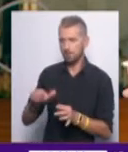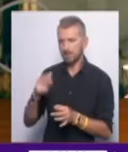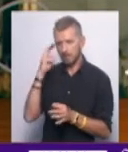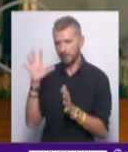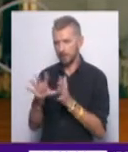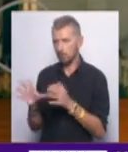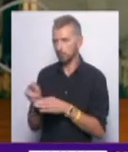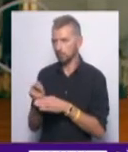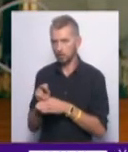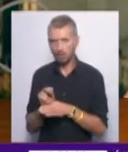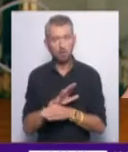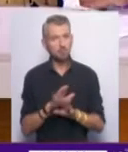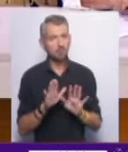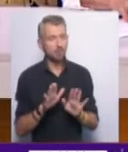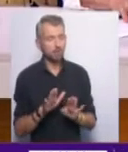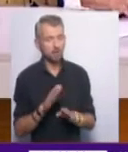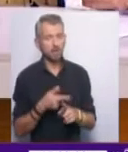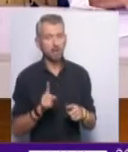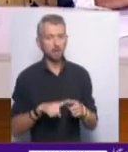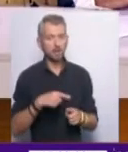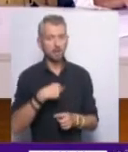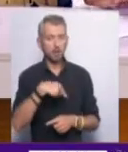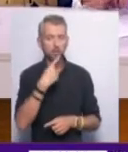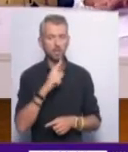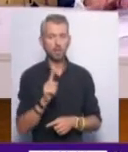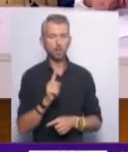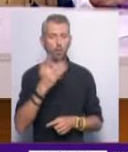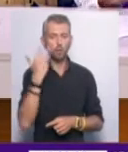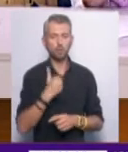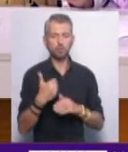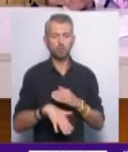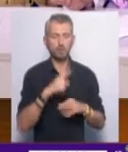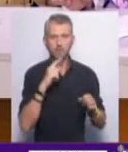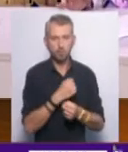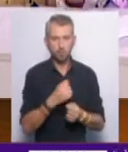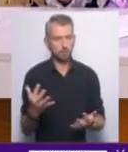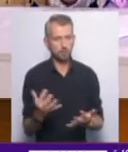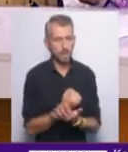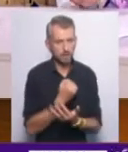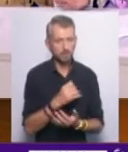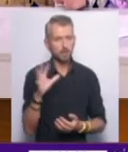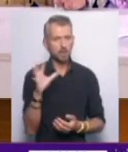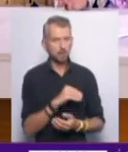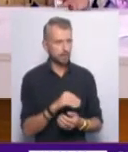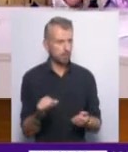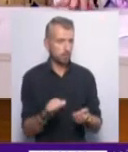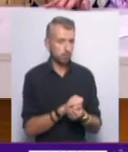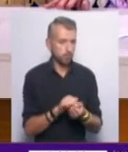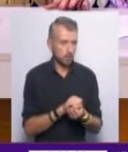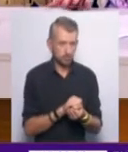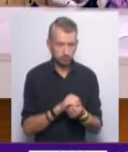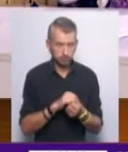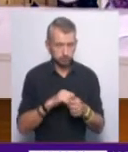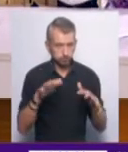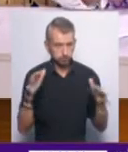інші округи? Ні, не тільки. То я говорила, що коли вже неможливо знайти, і всіми паперами обклалися. Але взагалі